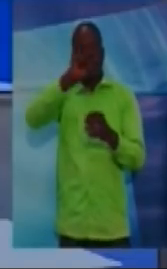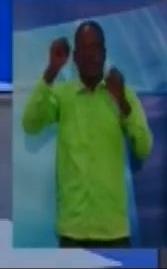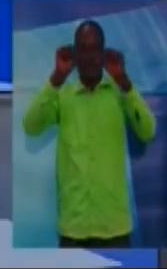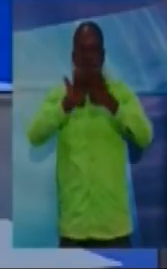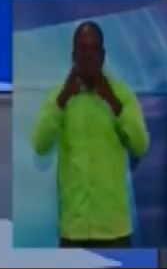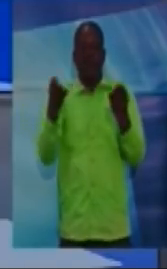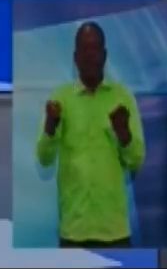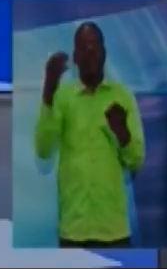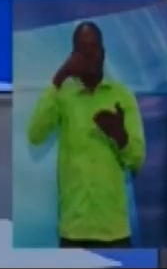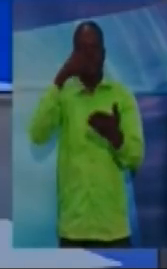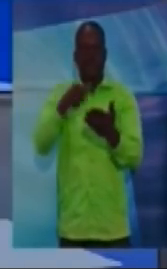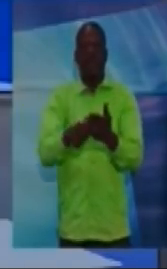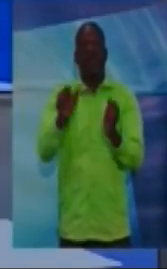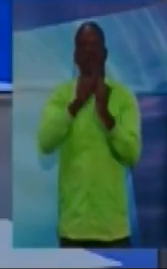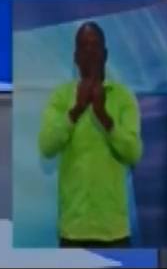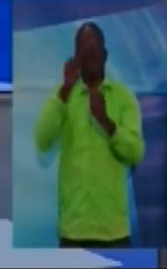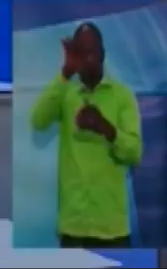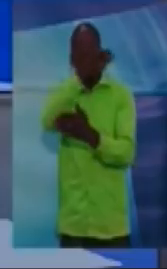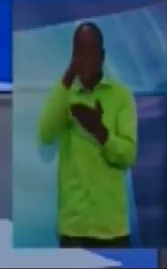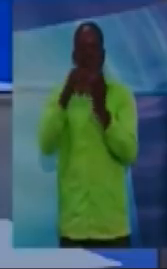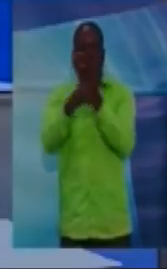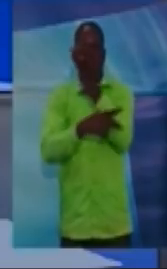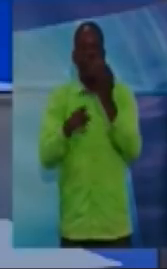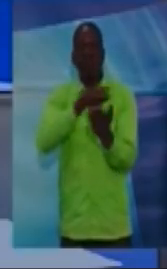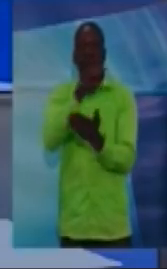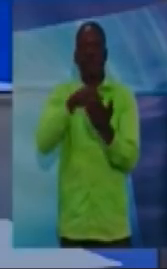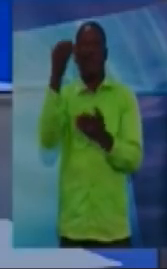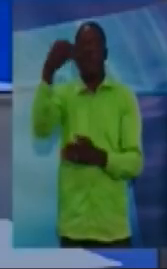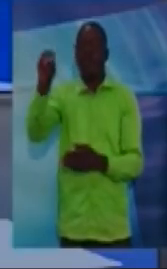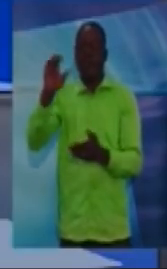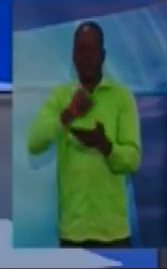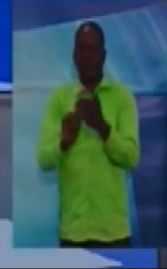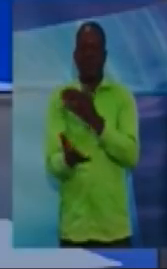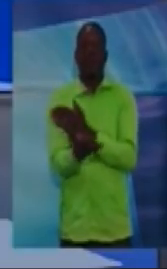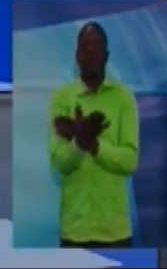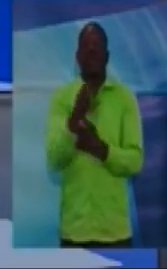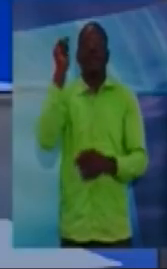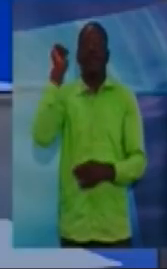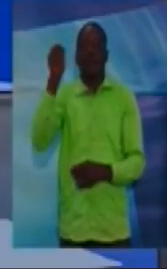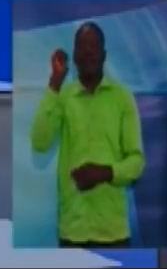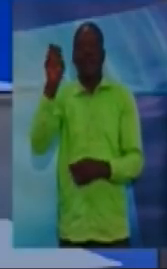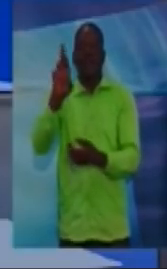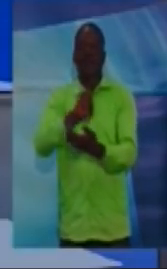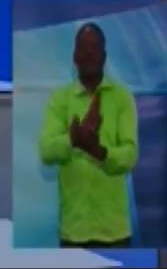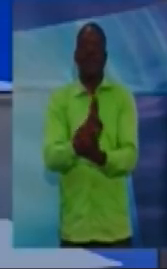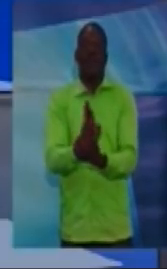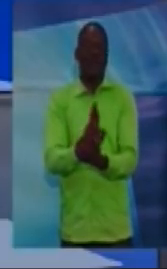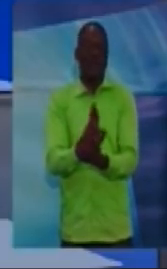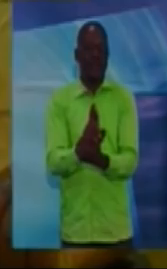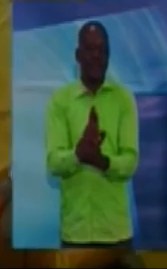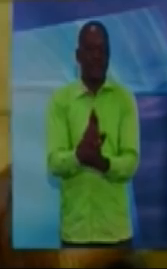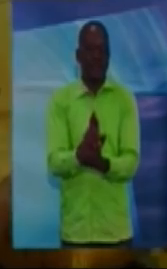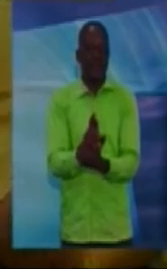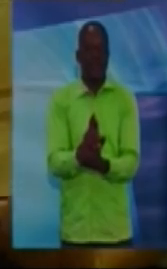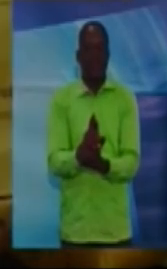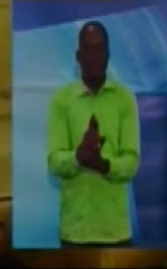lancement des épreuves est intervenu à Kudugu dans le centre-ouest ce matin. Le témoignage de Daouda Ouattara et Caroline Ouattara.